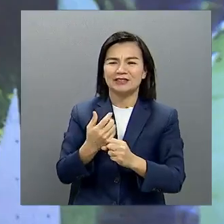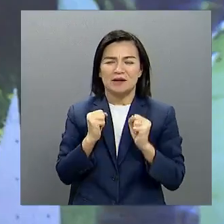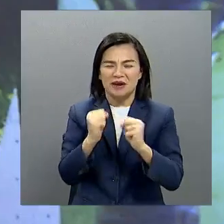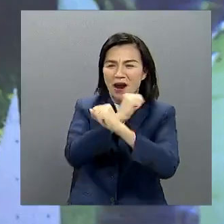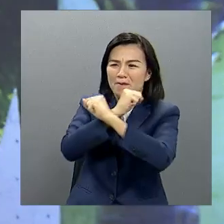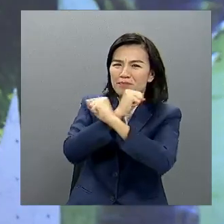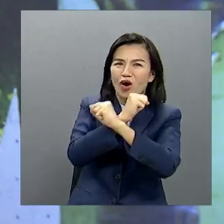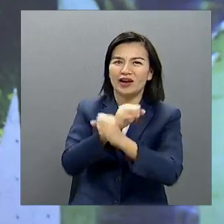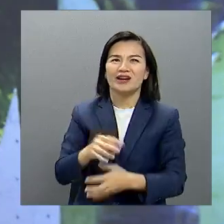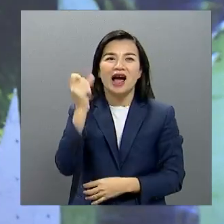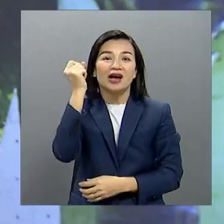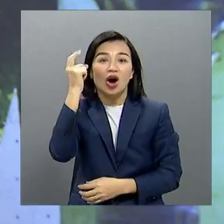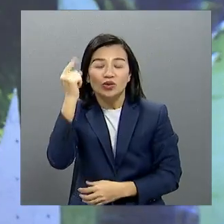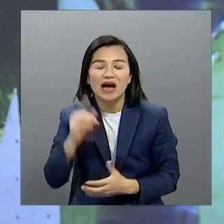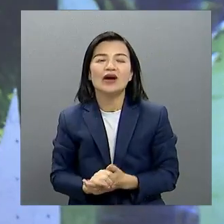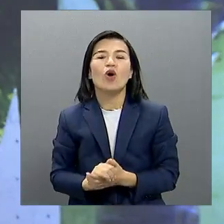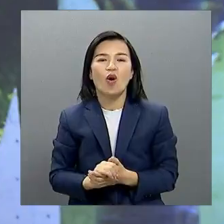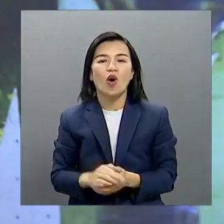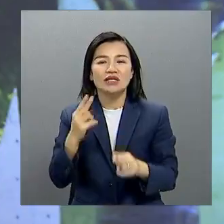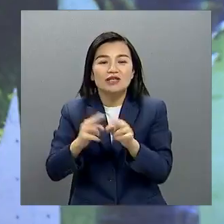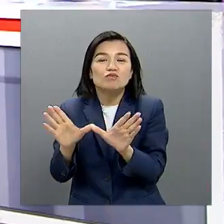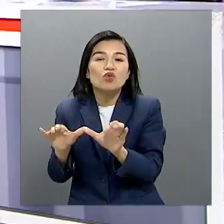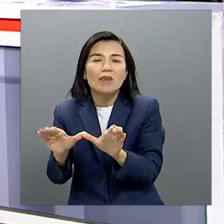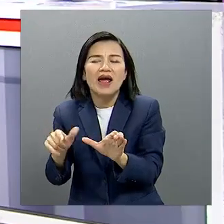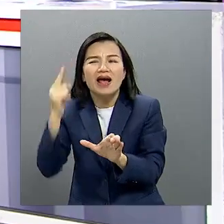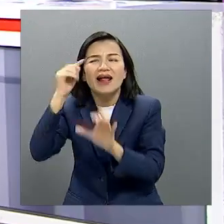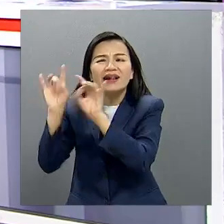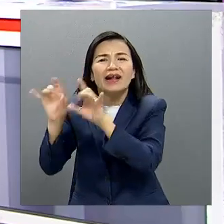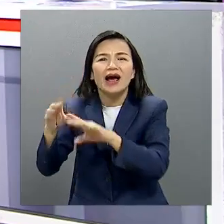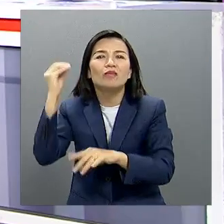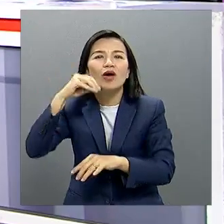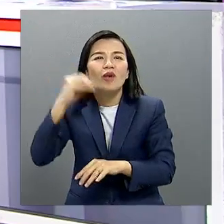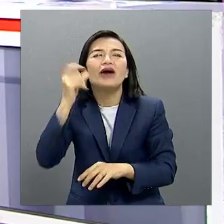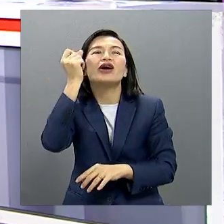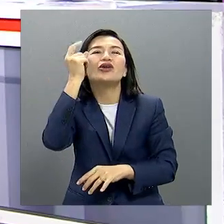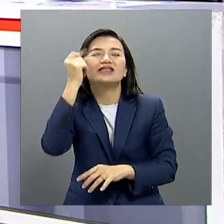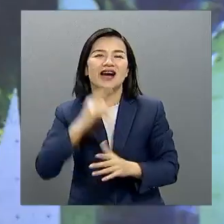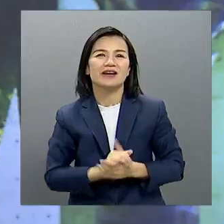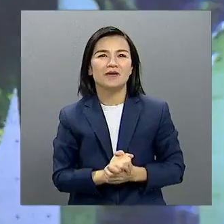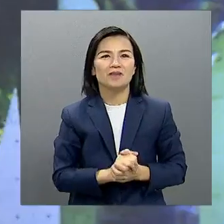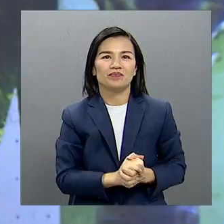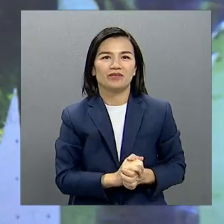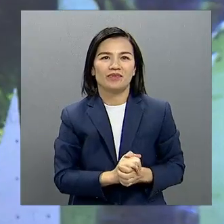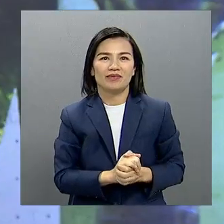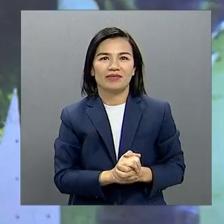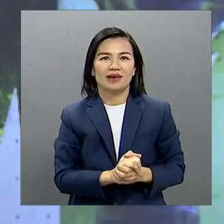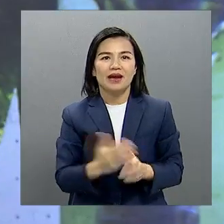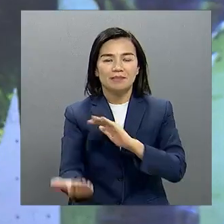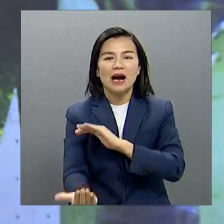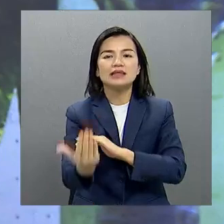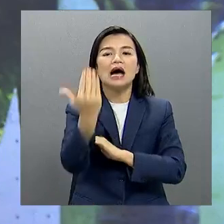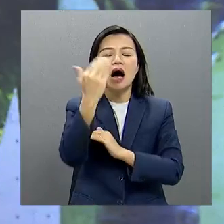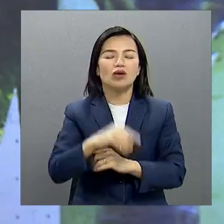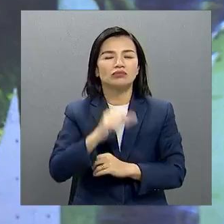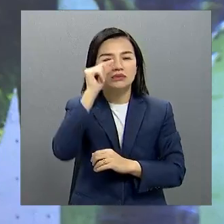ปูเป้พักขนานแล้วคุณผู้ชมเวลามานั่งตรงนี้อะไรอย่างเงี้ยนะอ่ะไปดูหน่อยเมื่อเช้านี้ช่วงคุณผู้ชมหลายท่านไม่ค่อยอยากจะตื่นคือสภาพอากา